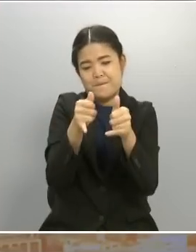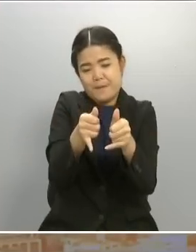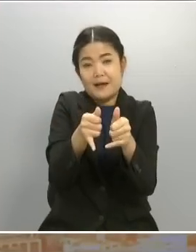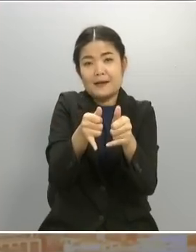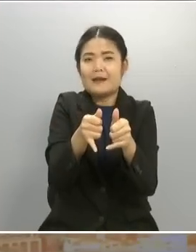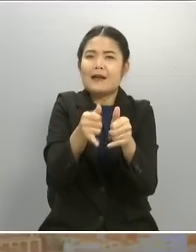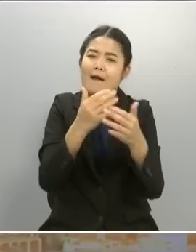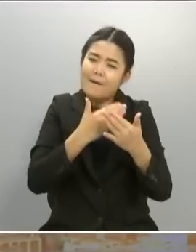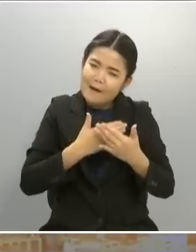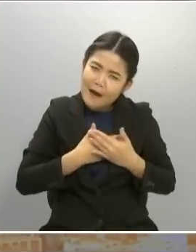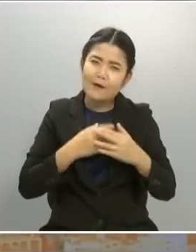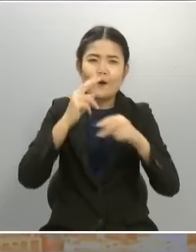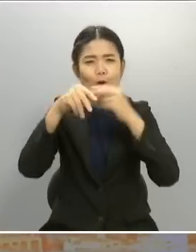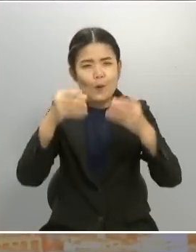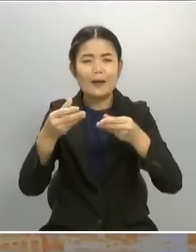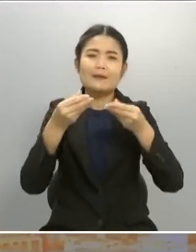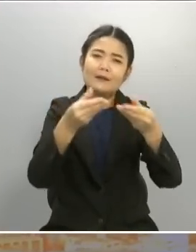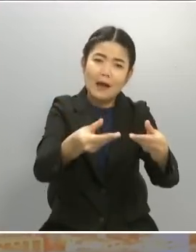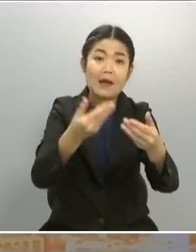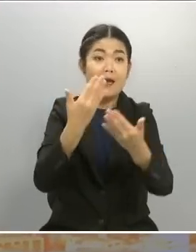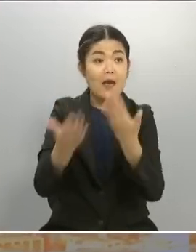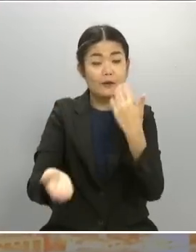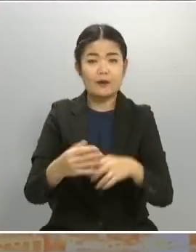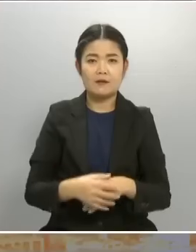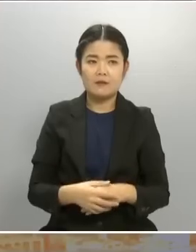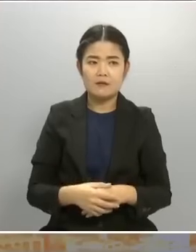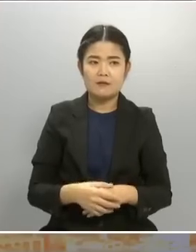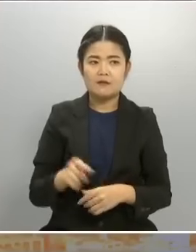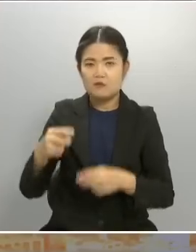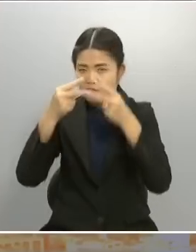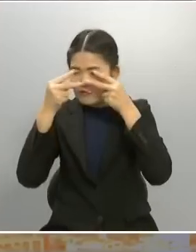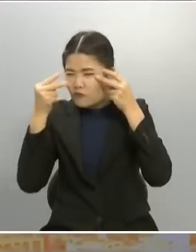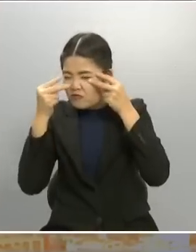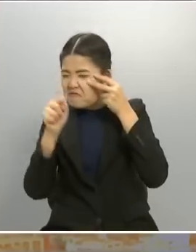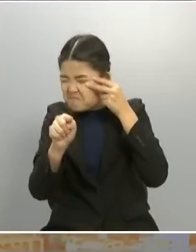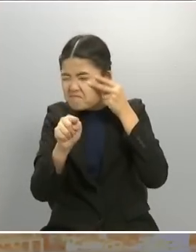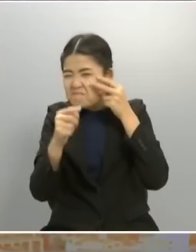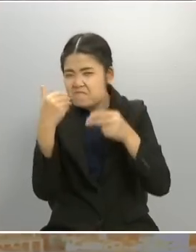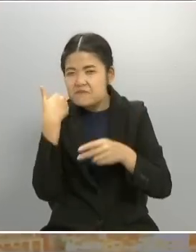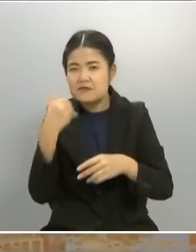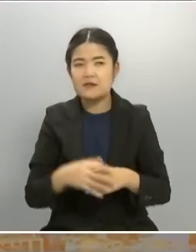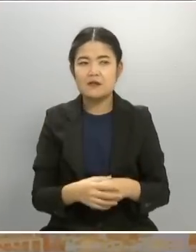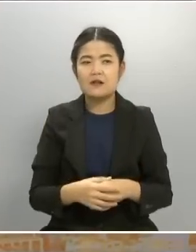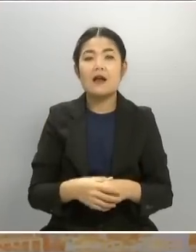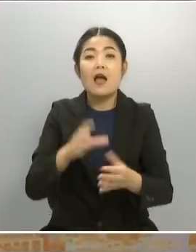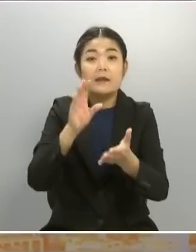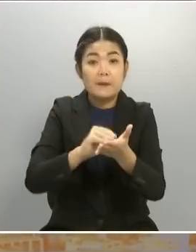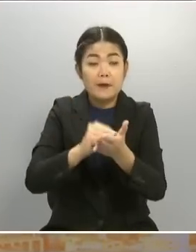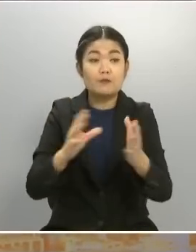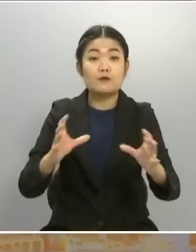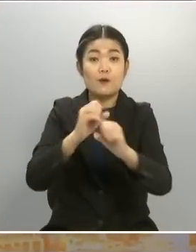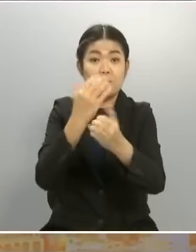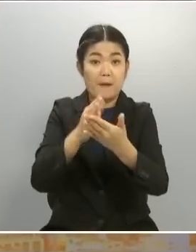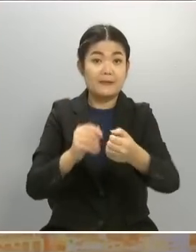มีการส่งของขวัญกันแต่ว่ามิจฉาชีพออนไลน์ก็ใช้ช่องทางนี้ก่อเหตุแล้วก็มีการสรุปออกมานะคะว่ามี 4แบบ